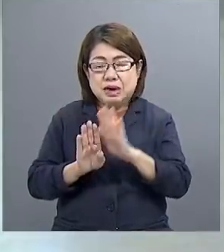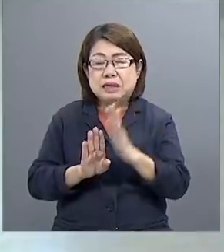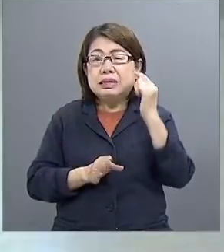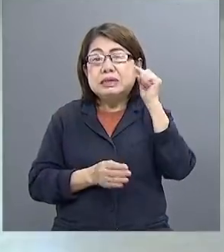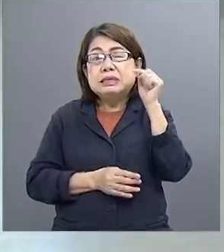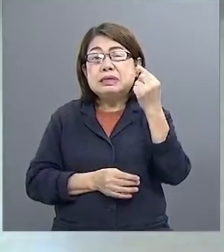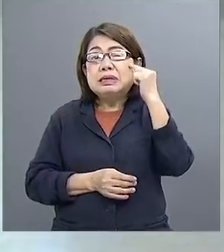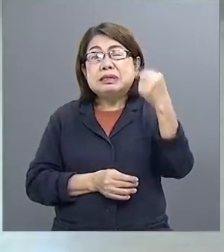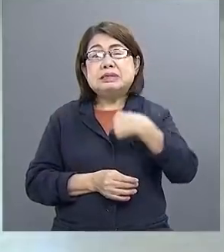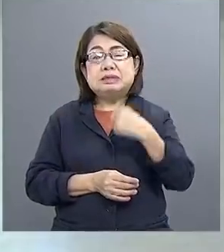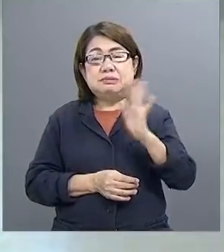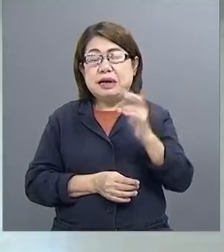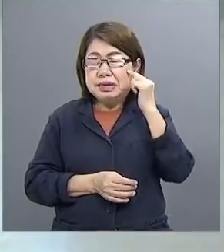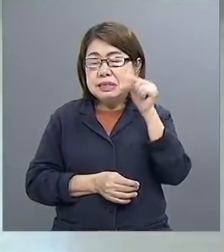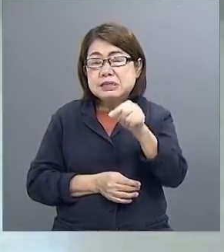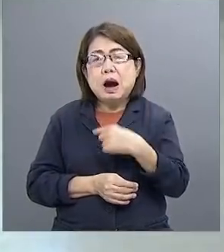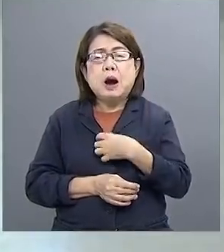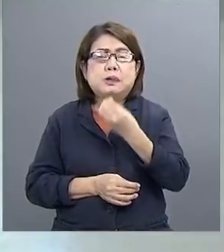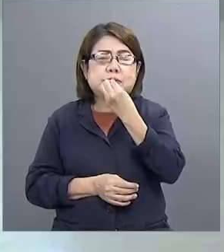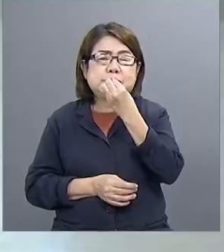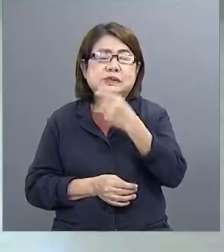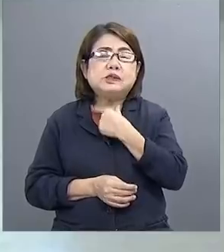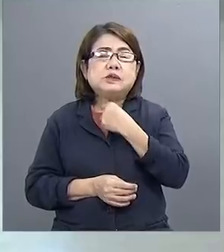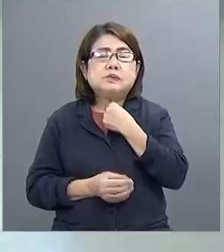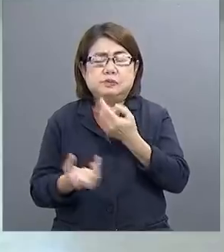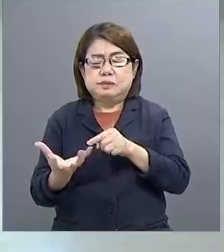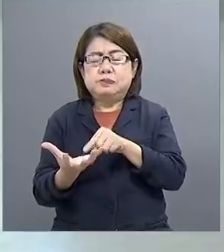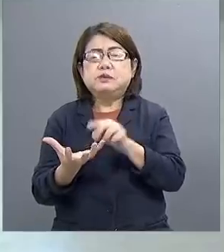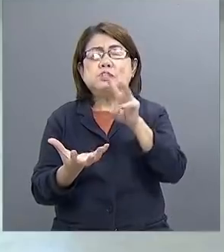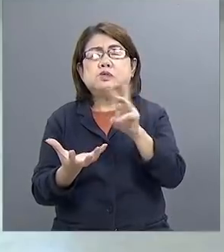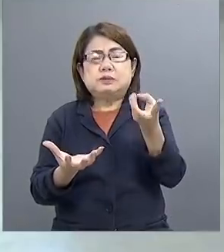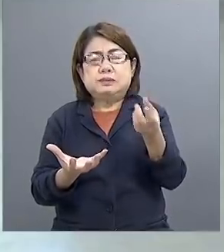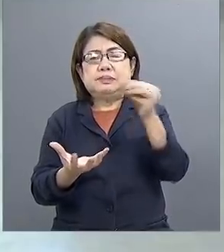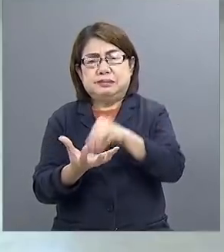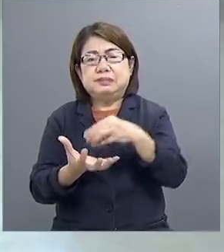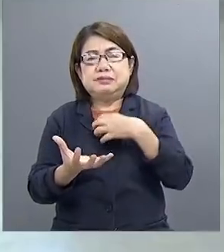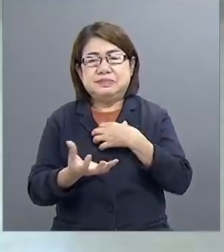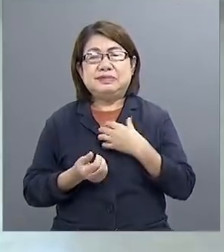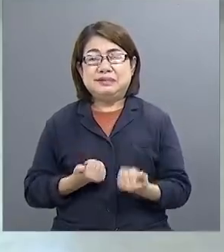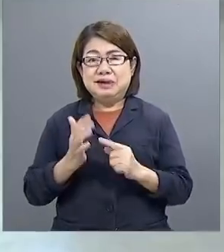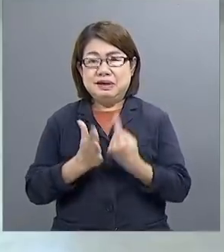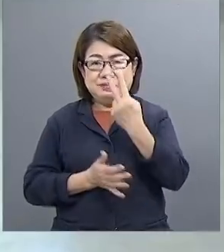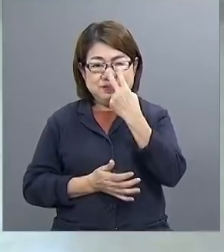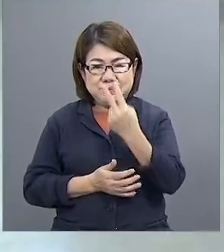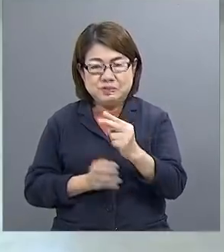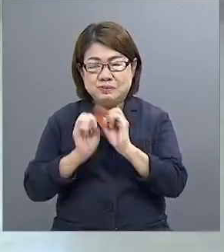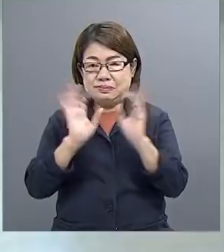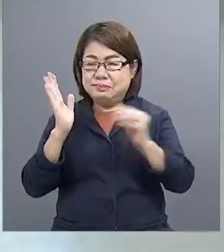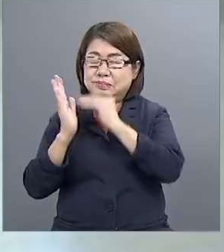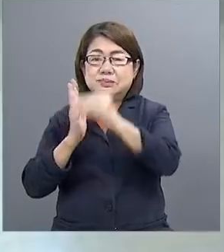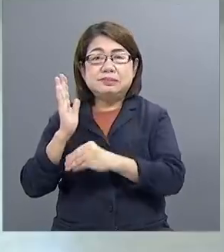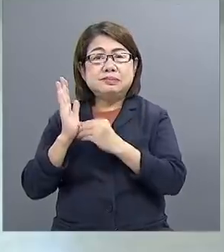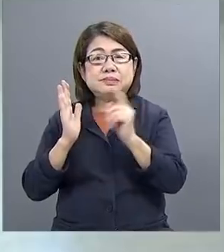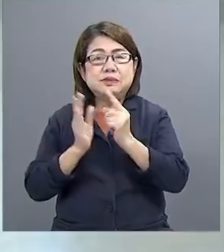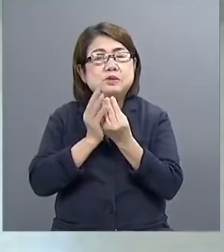เค้ากินข้าวเสร็จก็หิวเติมข้าวให้เขาหน่อยนะคะประมาณนี้อ่าเริ่มต้นการก็ชมสีสัน Varietyของเรานะคะไปดูดอกไม้สวย